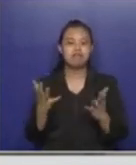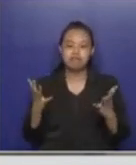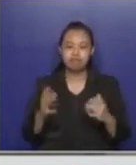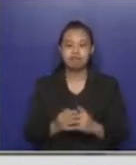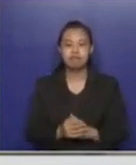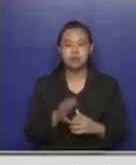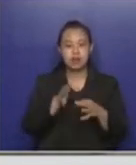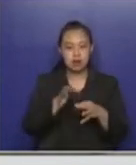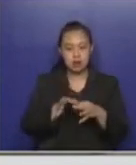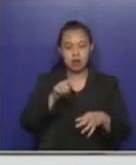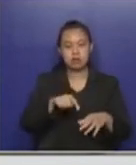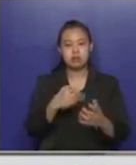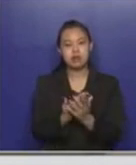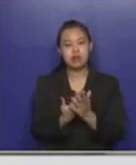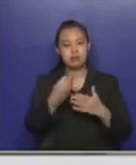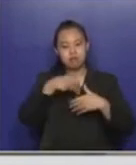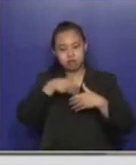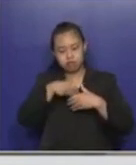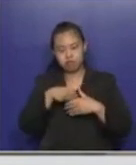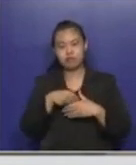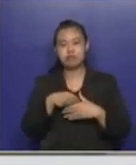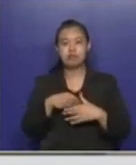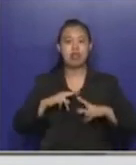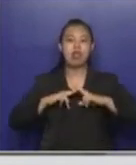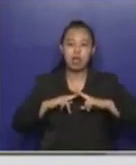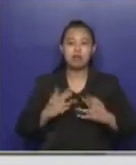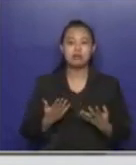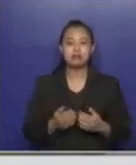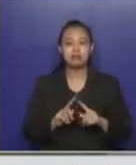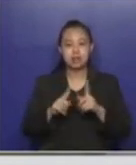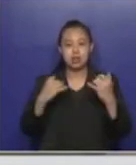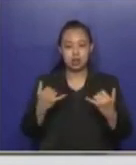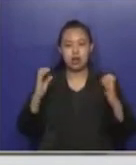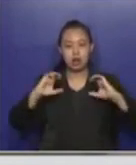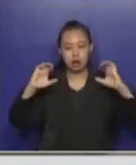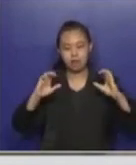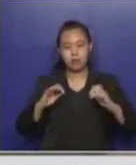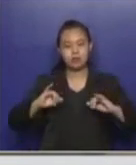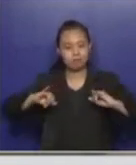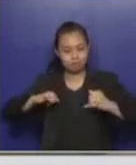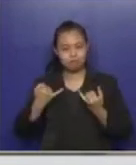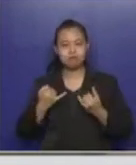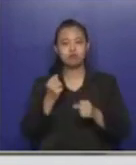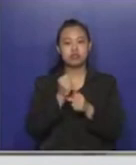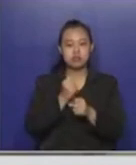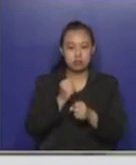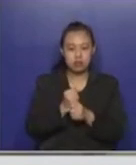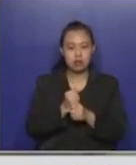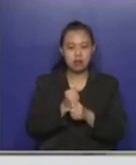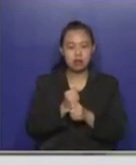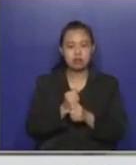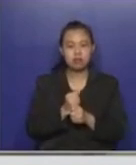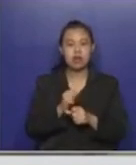พาณิชย์ก็คือการทำกำไรสูงสุดแต่สำหรับงานนี้รัฐต้องเป็นเจ้าภาพรัฐต้องทำงานผ่